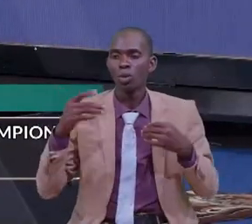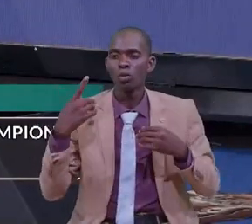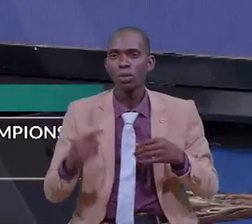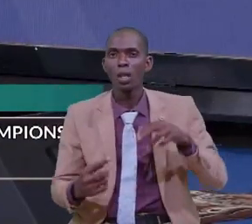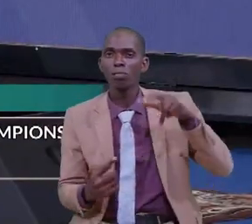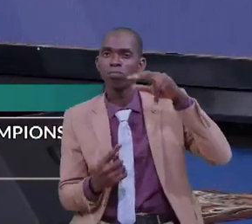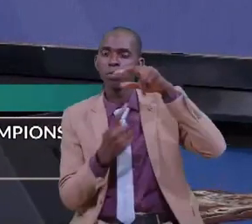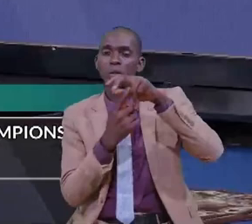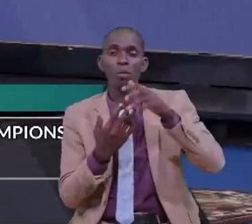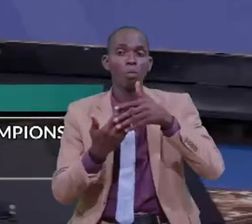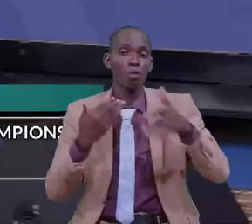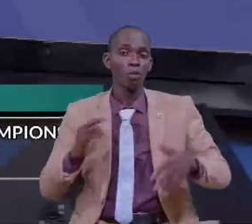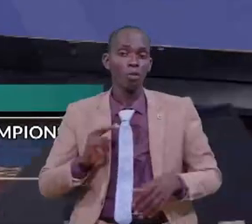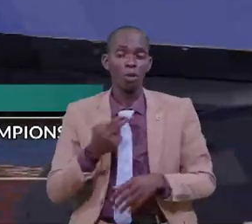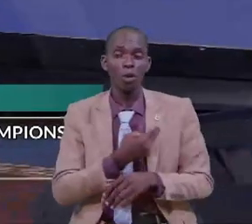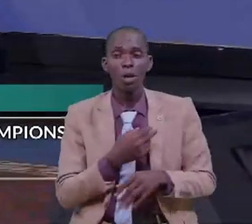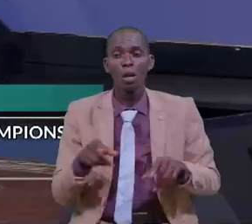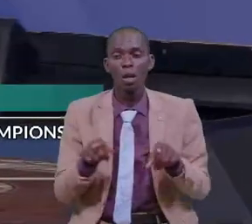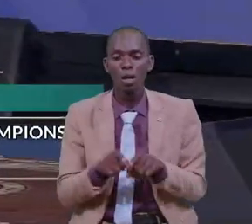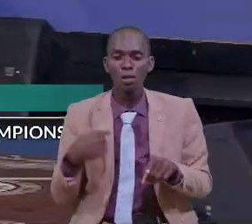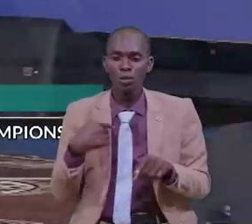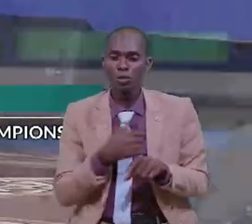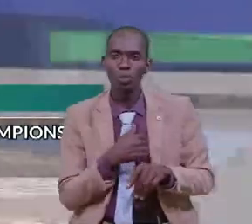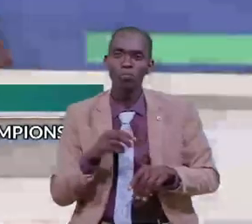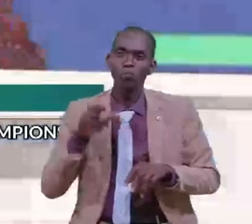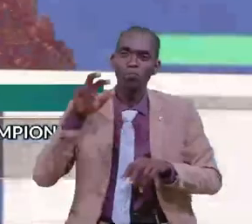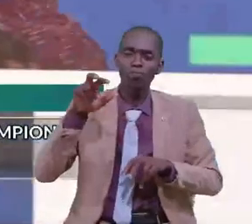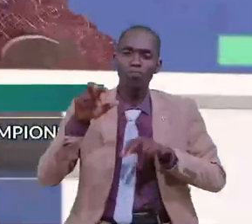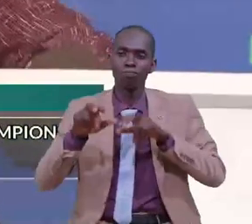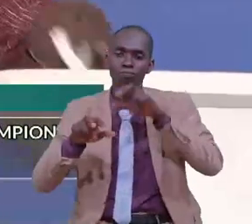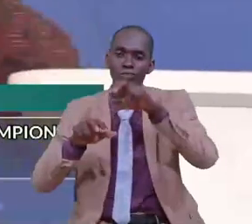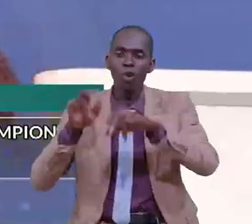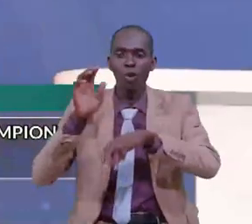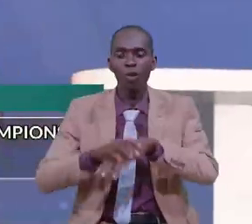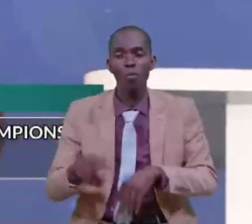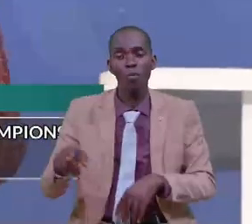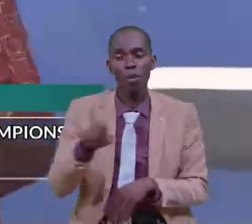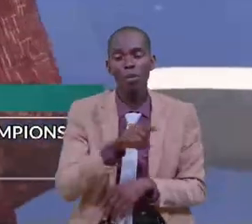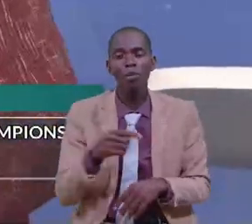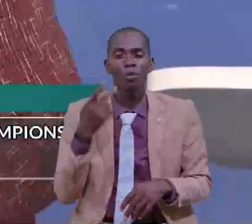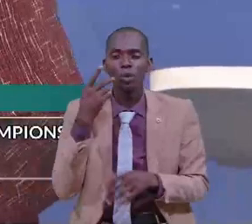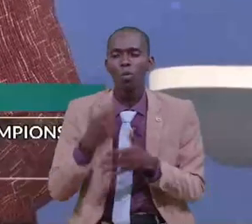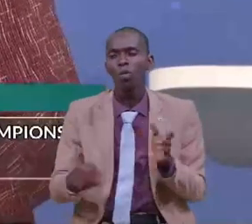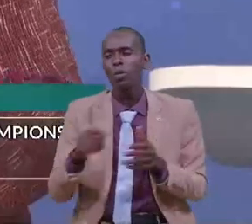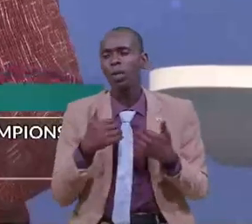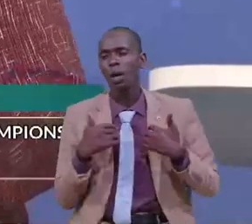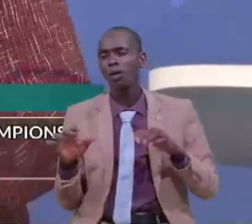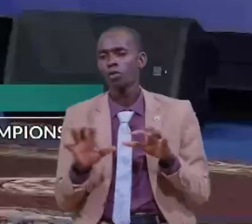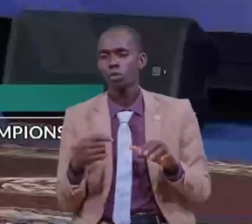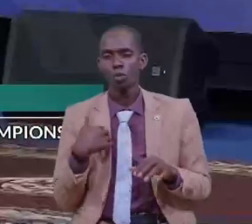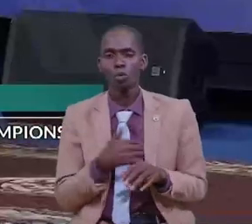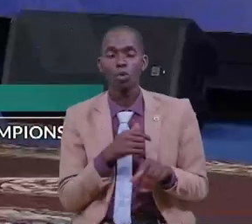l'épaule de champions qui nous ont dévancé, et comme nous gravissons sur leur épaule, nous voyons ce qu'ils ont fait et comment ils l'ont